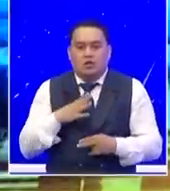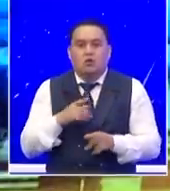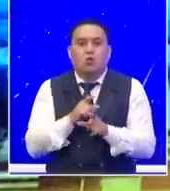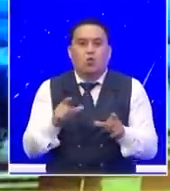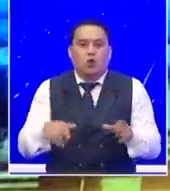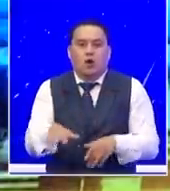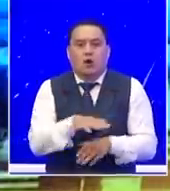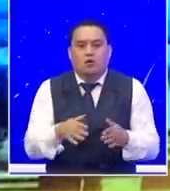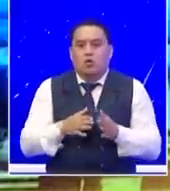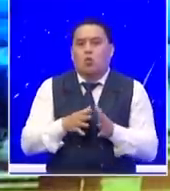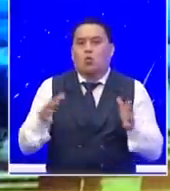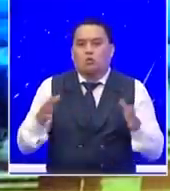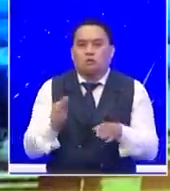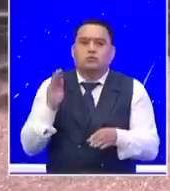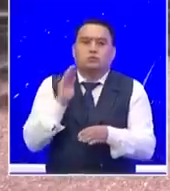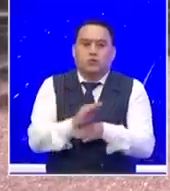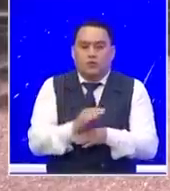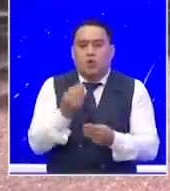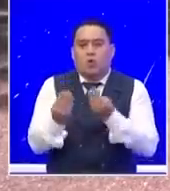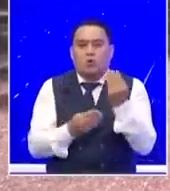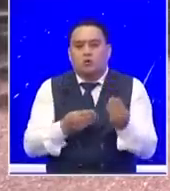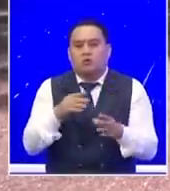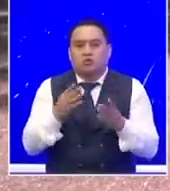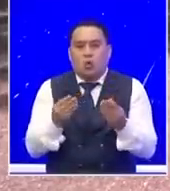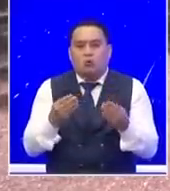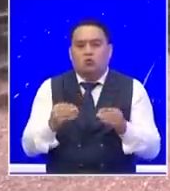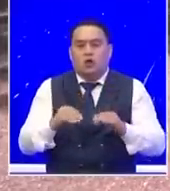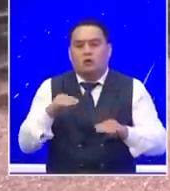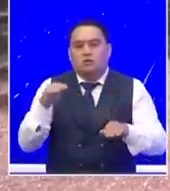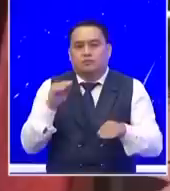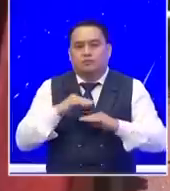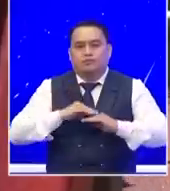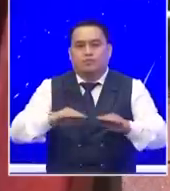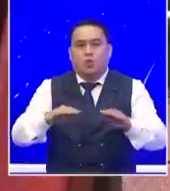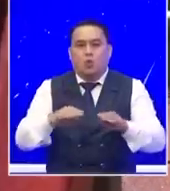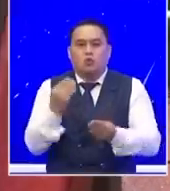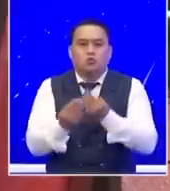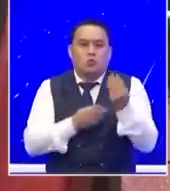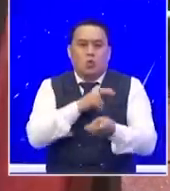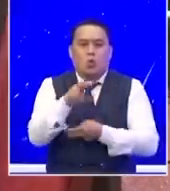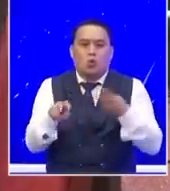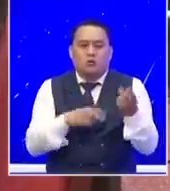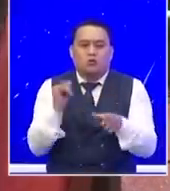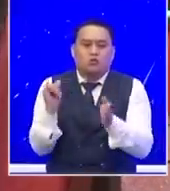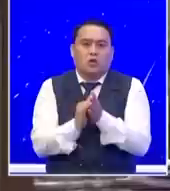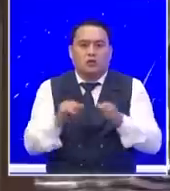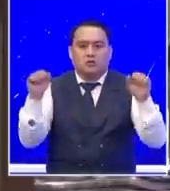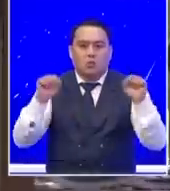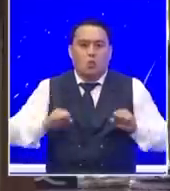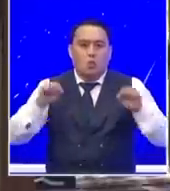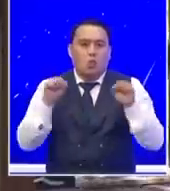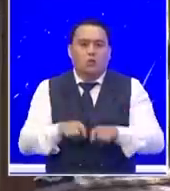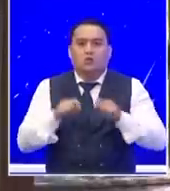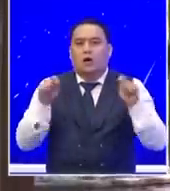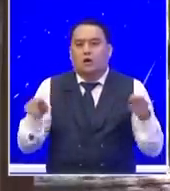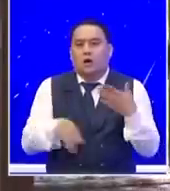үшін аумағы кеңейіп толықтырылды. Алаңға жұмсақ төсеніштер төселіп, қосымша әткеншектер мен спорттық құрылғылар орнатылған. Ашылу